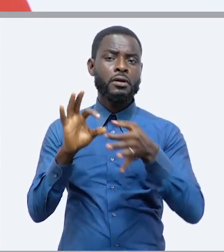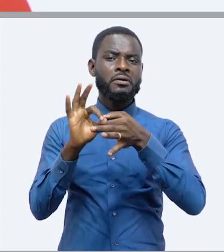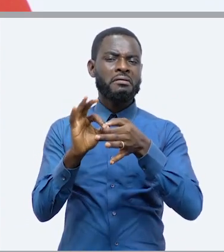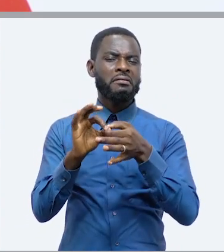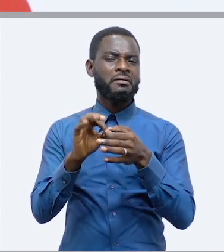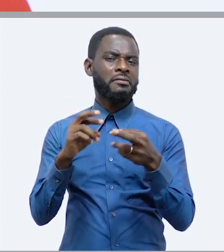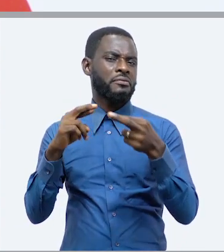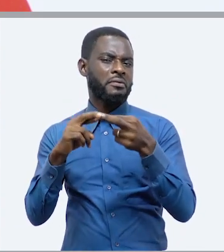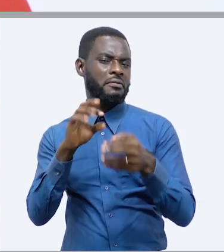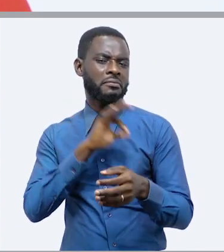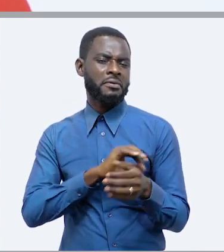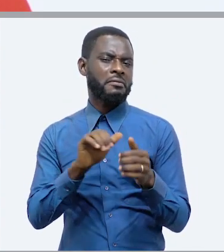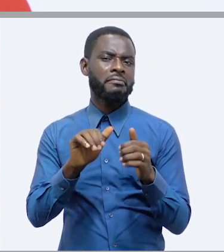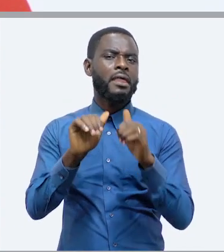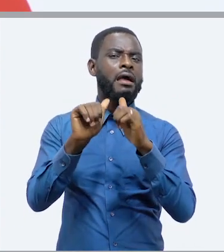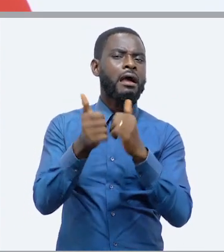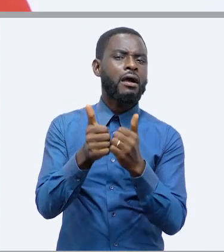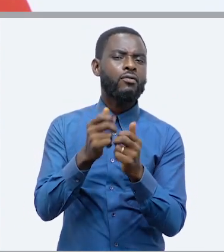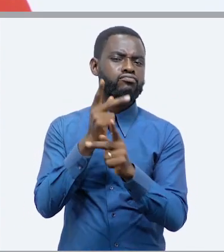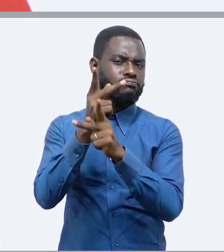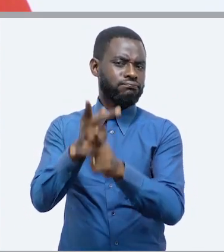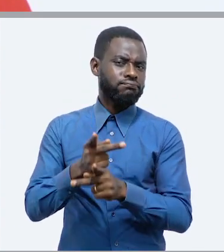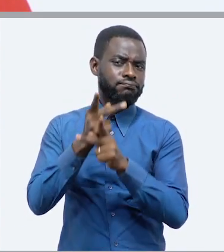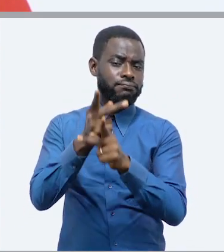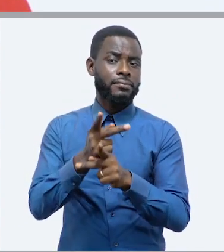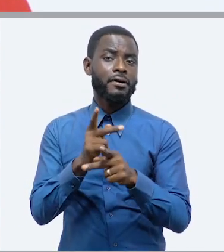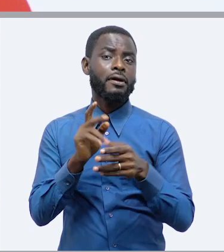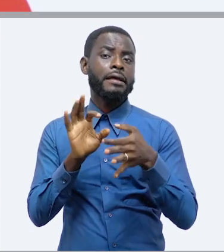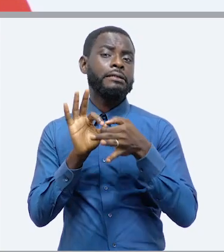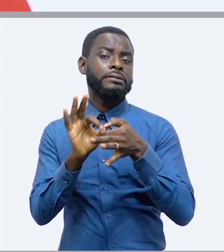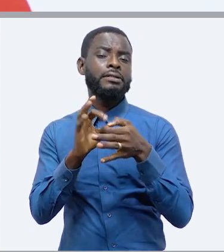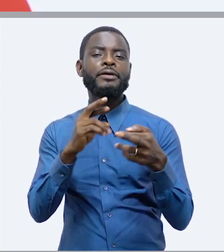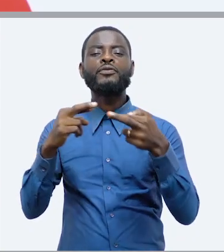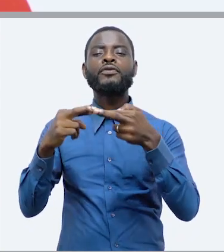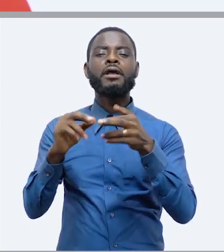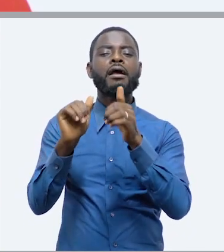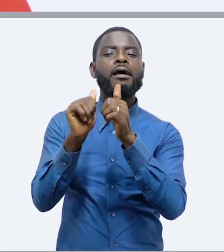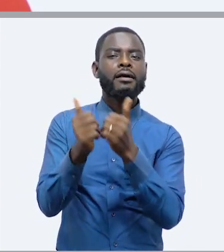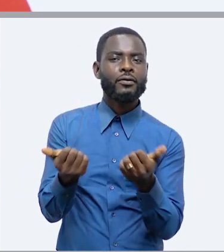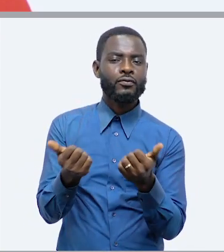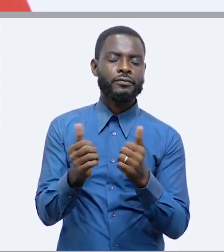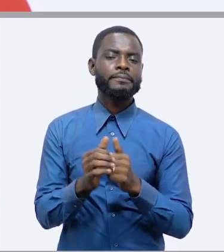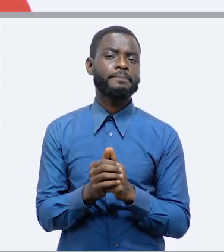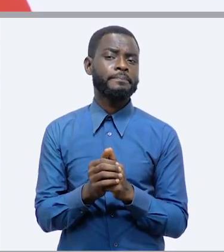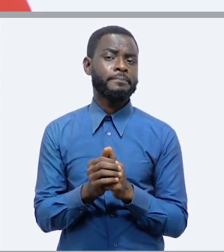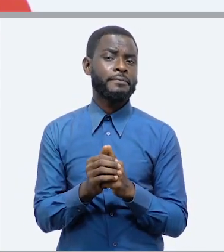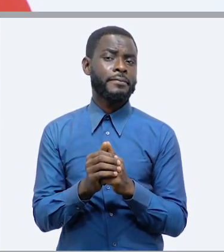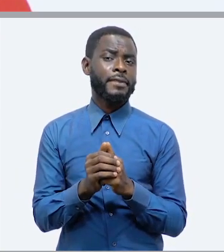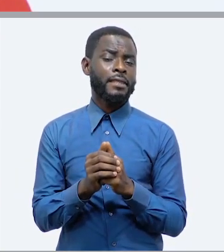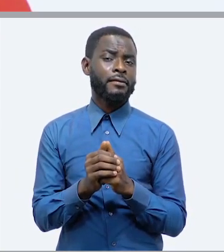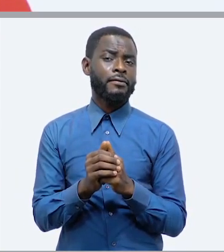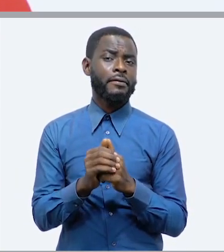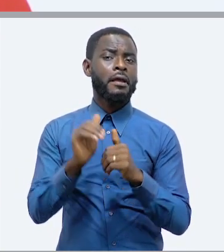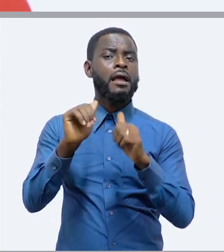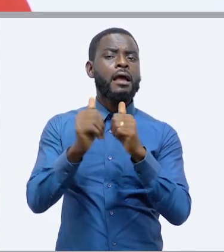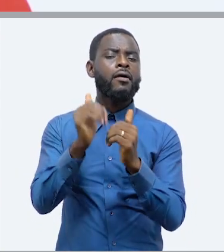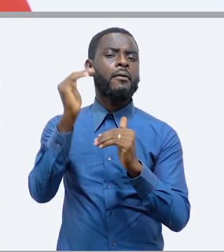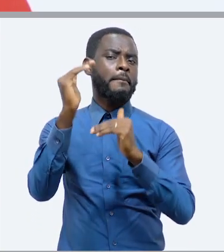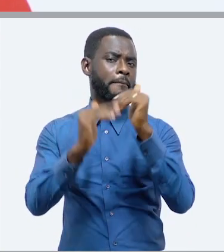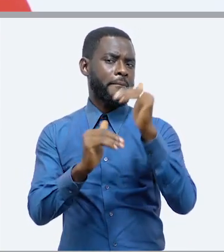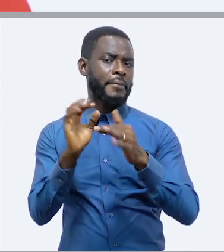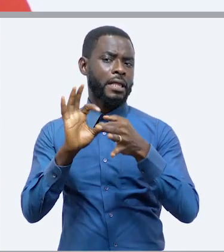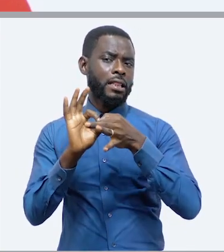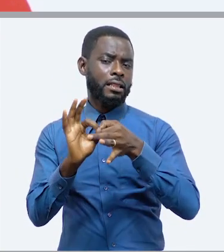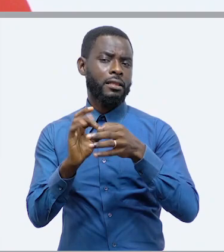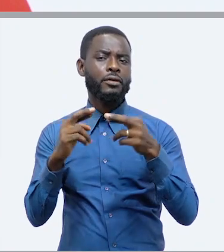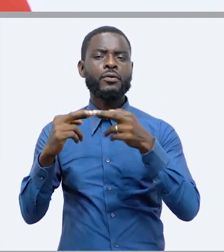agbijen shihilemi. Te waba fete ni watcha network no shramo ke wo na nyobo wo mashi. Ehate.